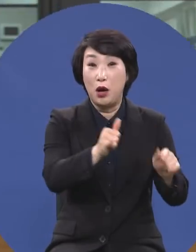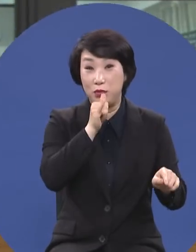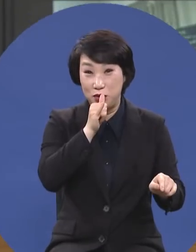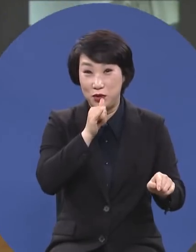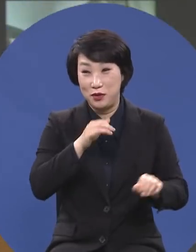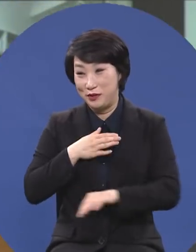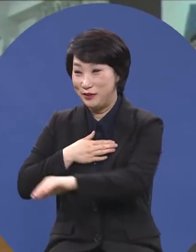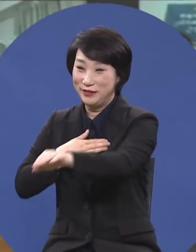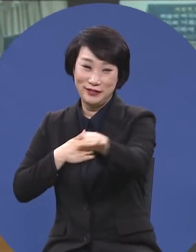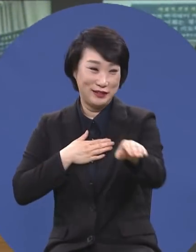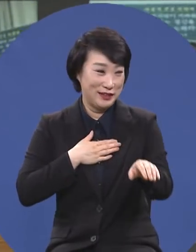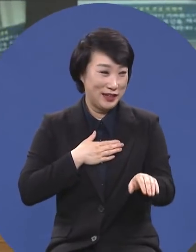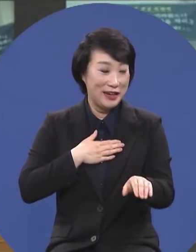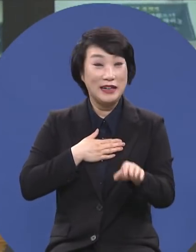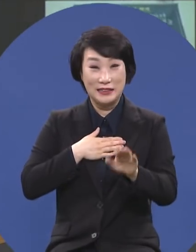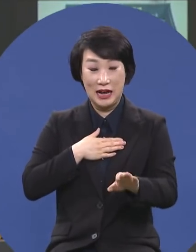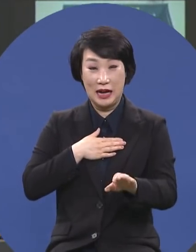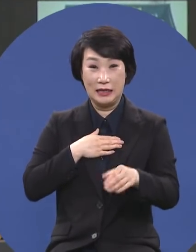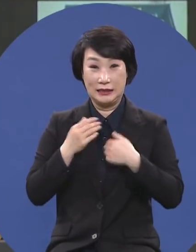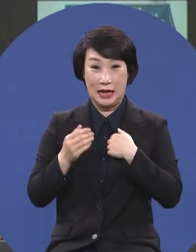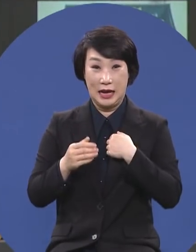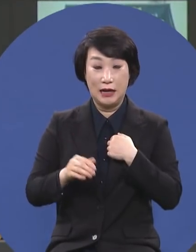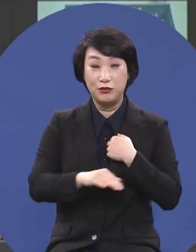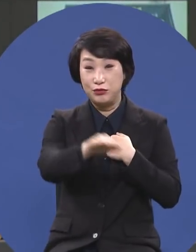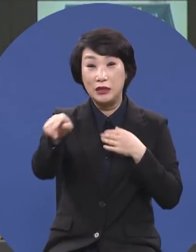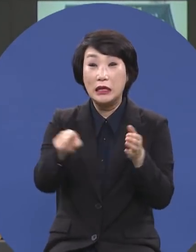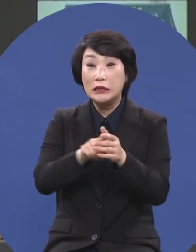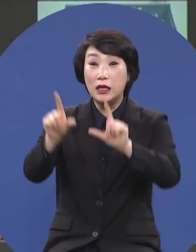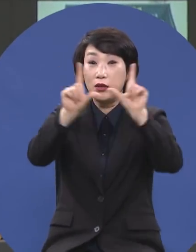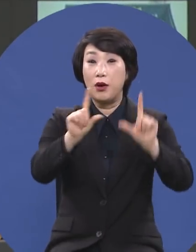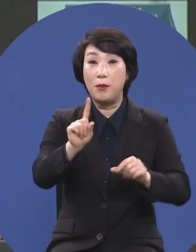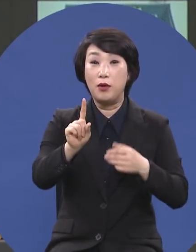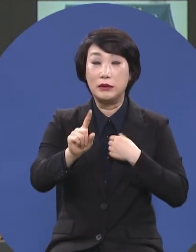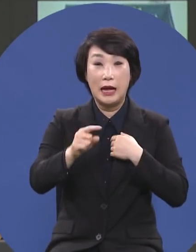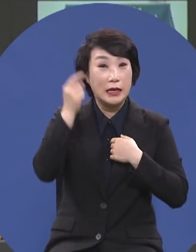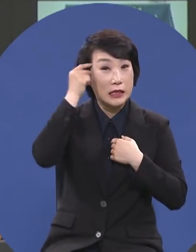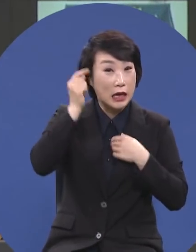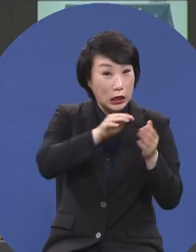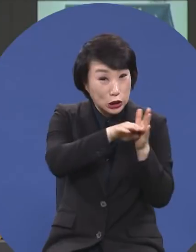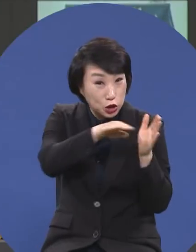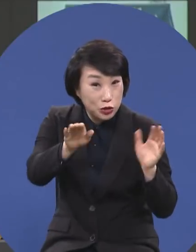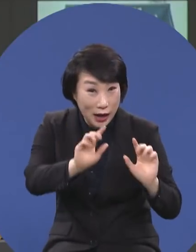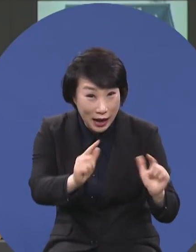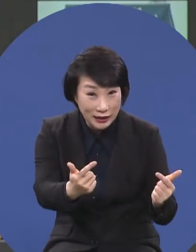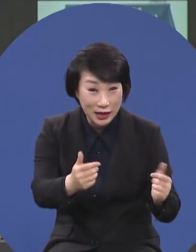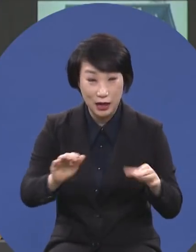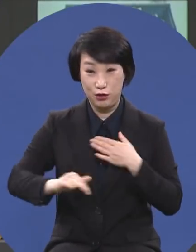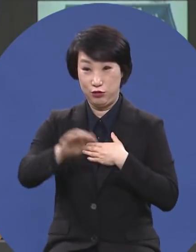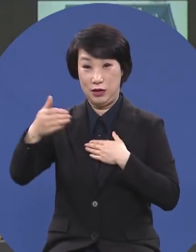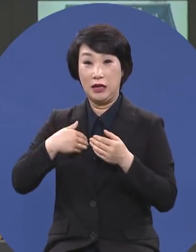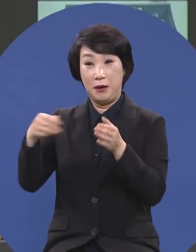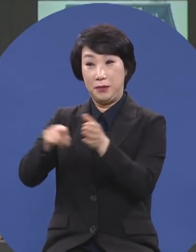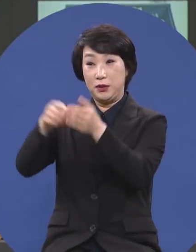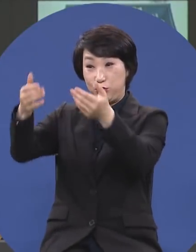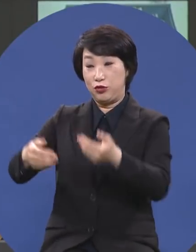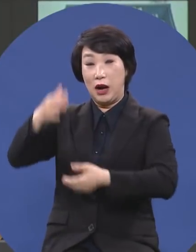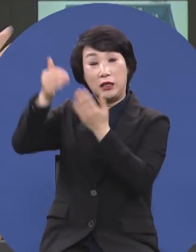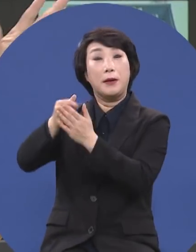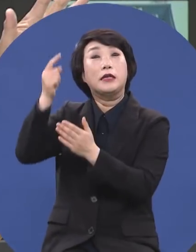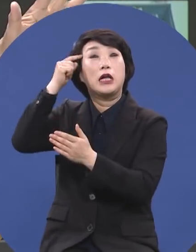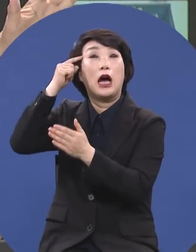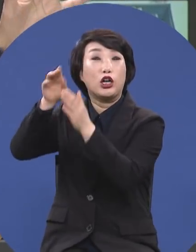우리 신앙생활은 내 기준이 아니라 우리에게 믿음을 부여하신 하나님의